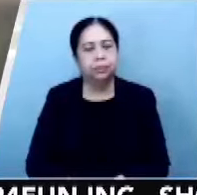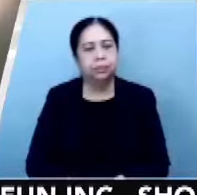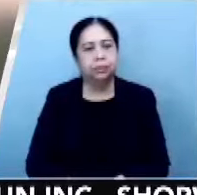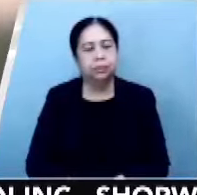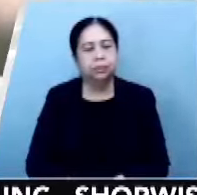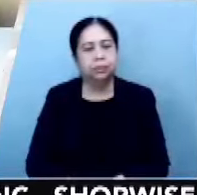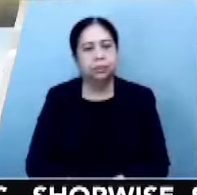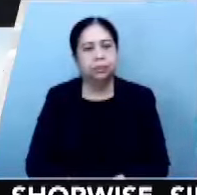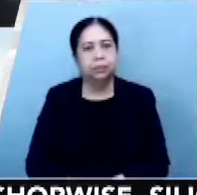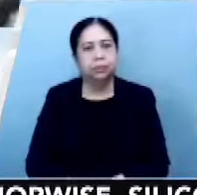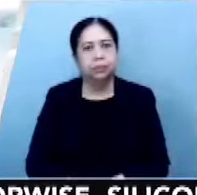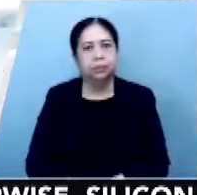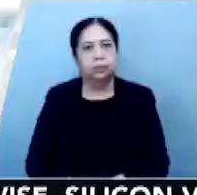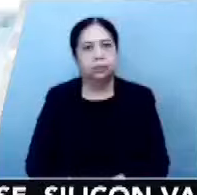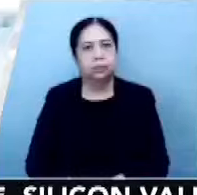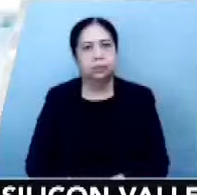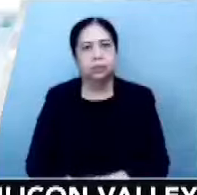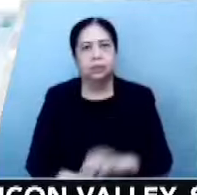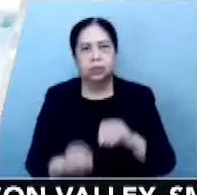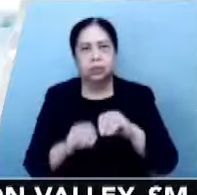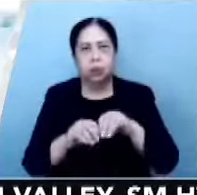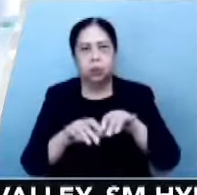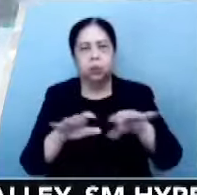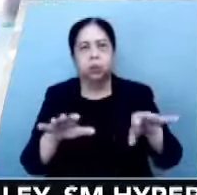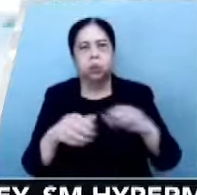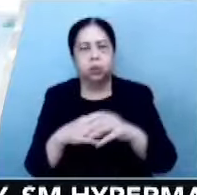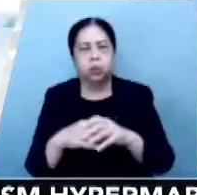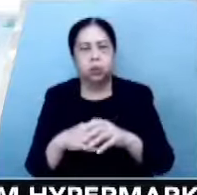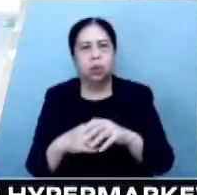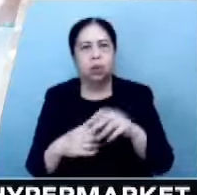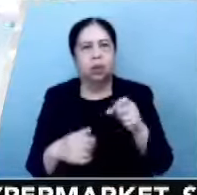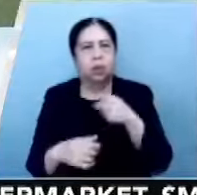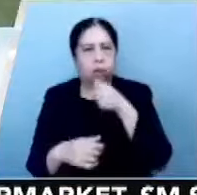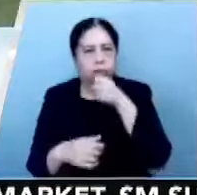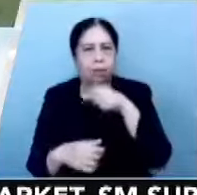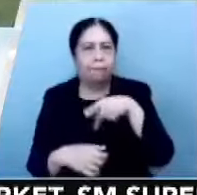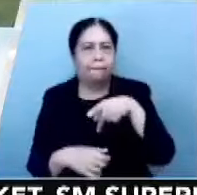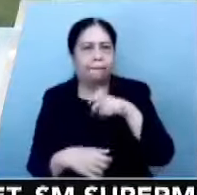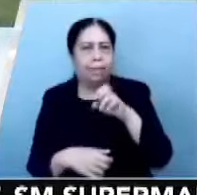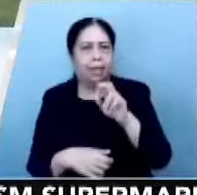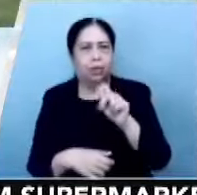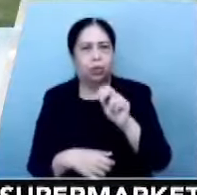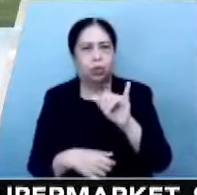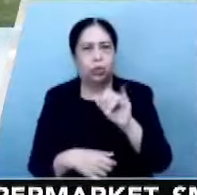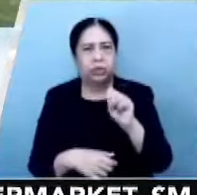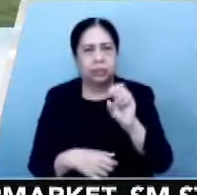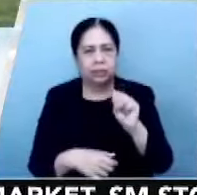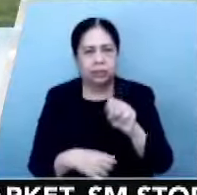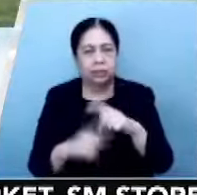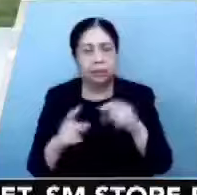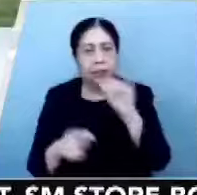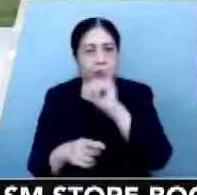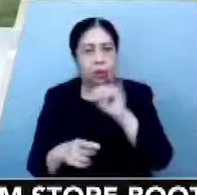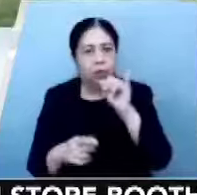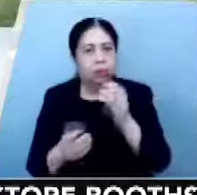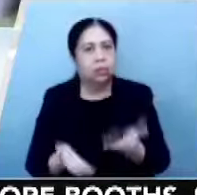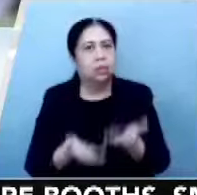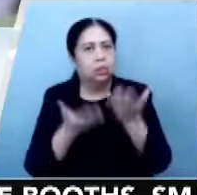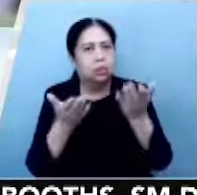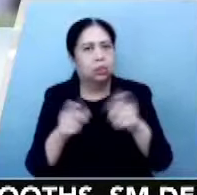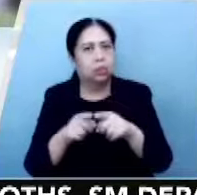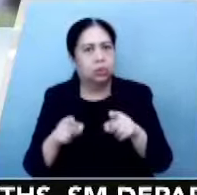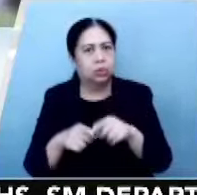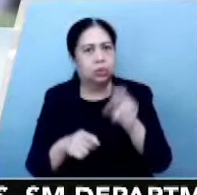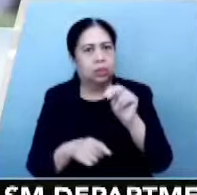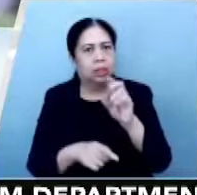Hindi lang outbreak ng pertussis o whooping cough ang idineklara sa Iloilo City. Inirekomenda rin ng kanilang Disaster Risk Reduction and